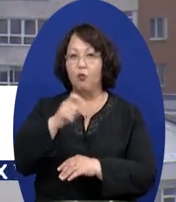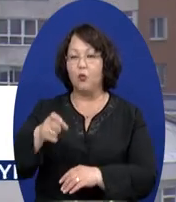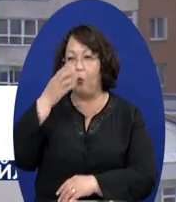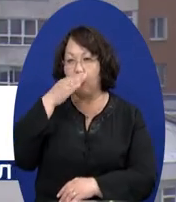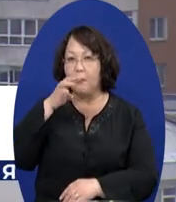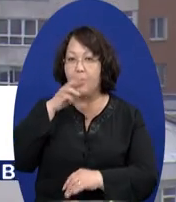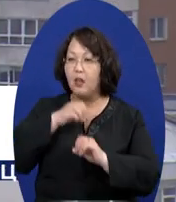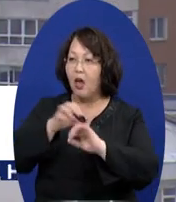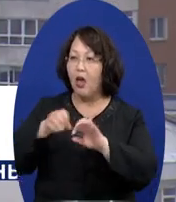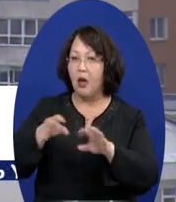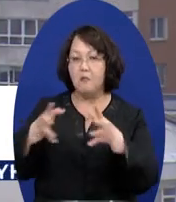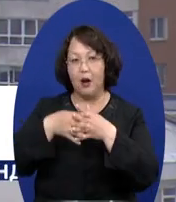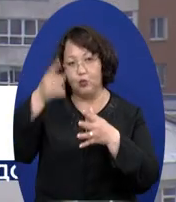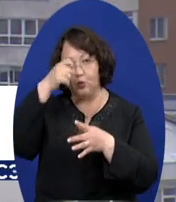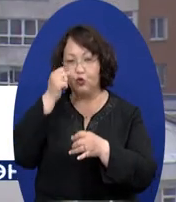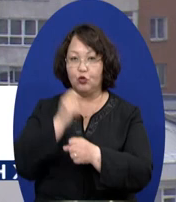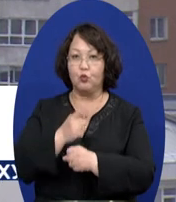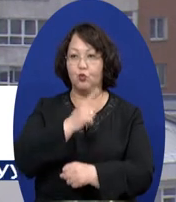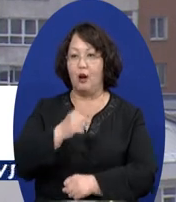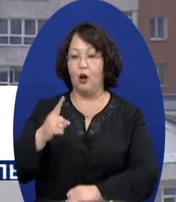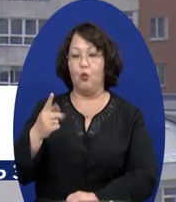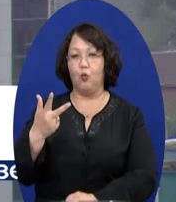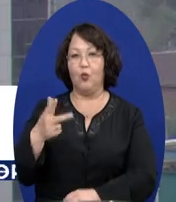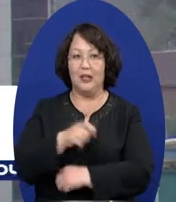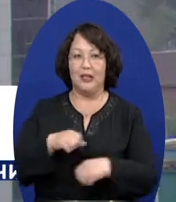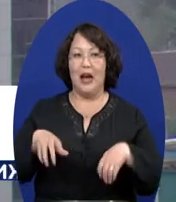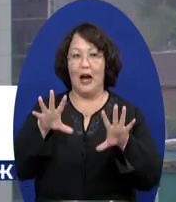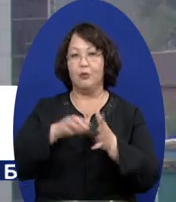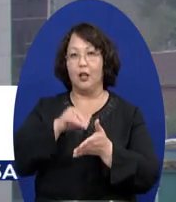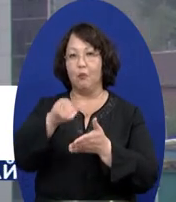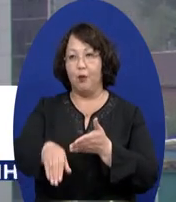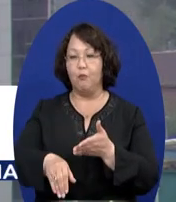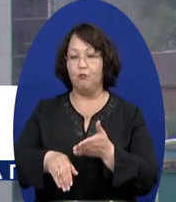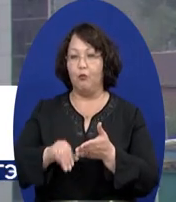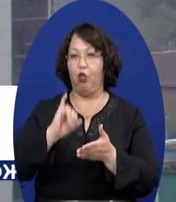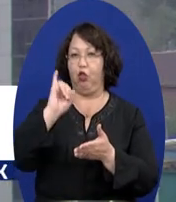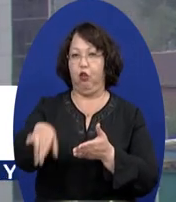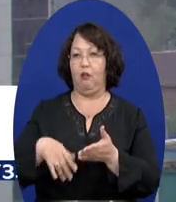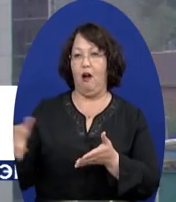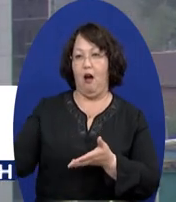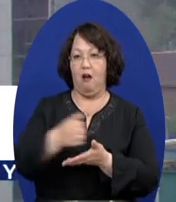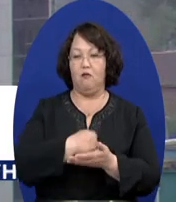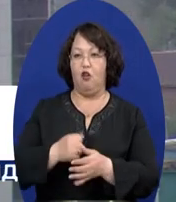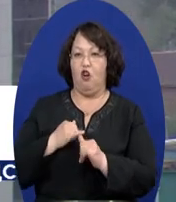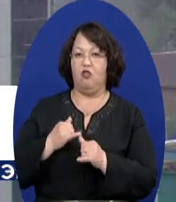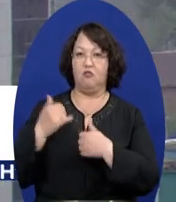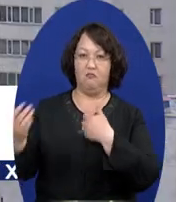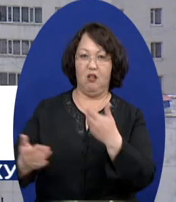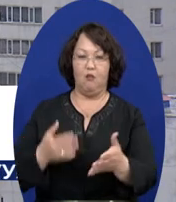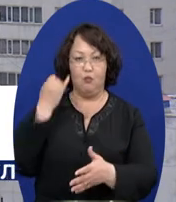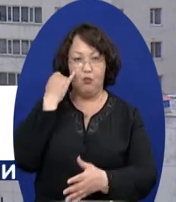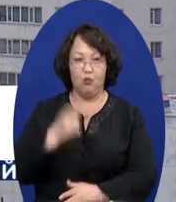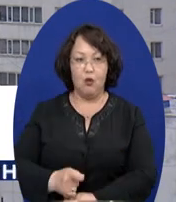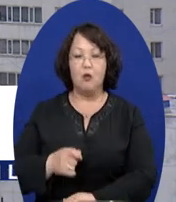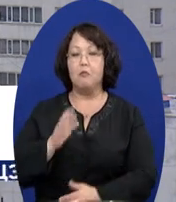сууцны түрээс хэлбрээр 113 иргэнд нийт 10 гаруй тэрбум төгрөгийн хохирол учруулсан. Баримт 2. Нэр